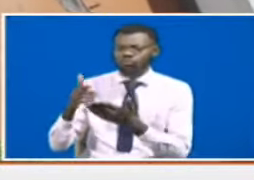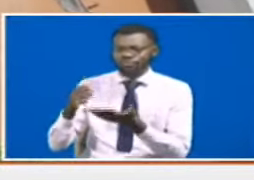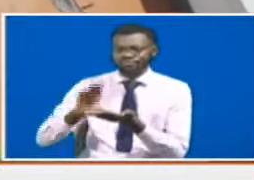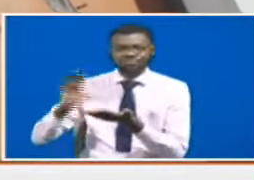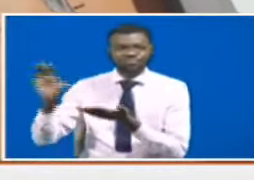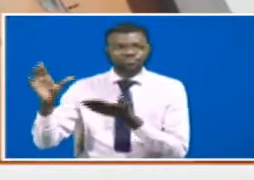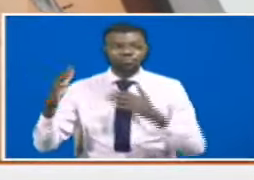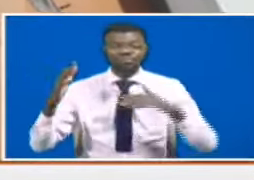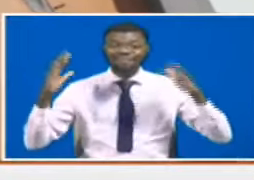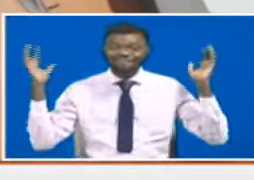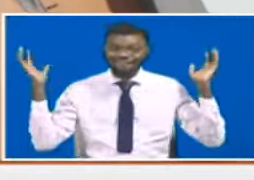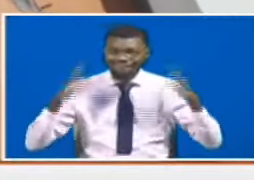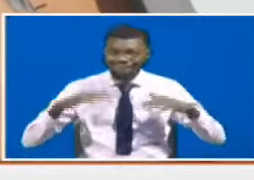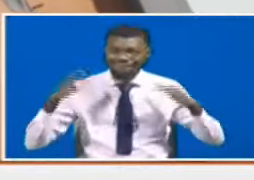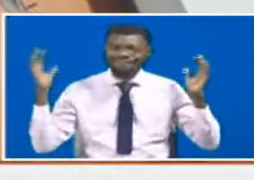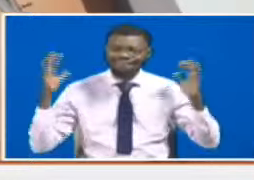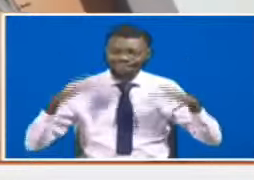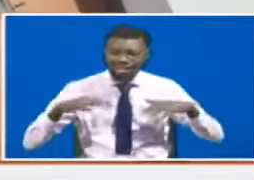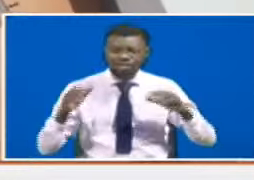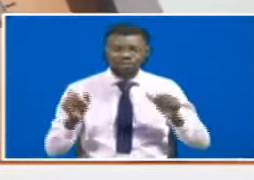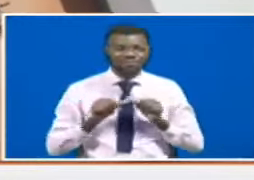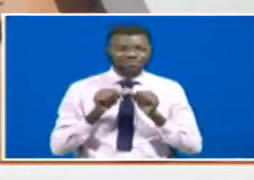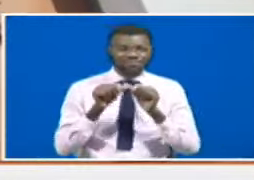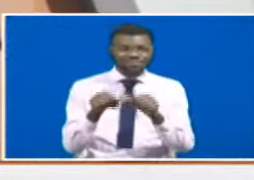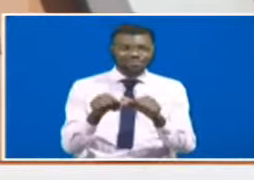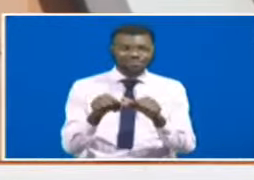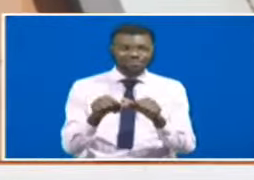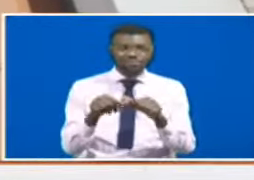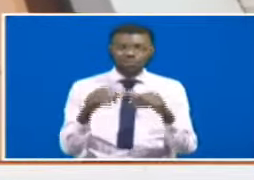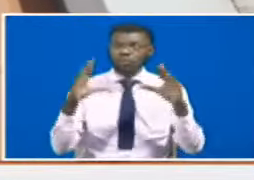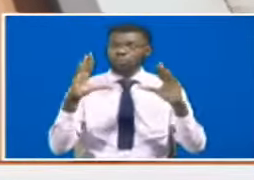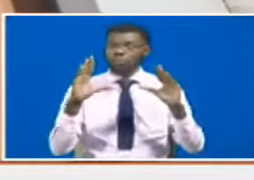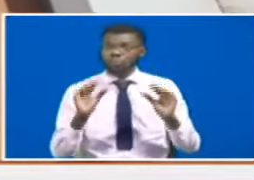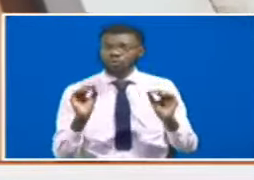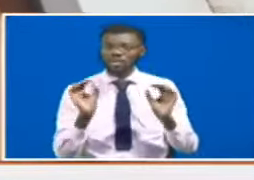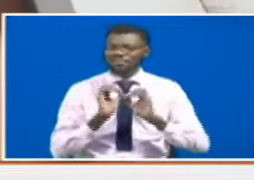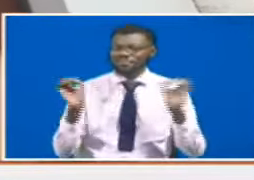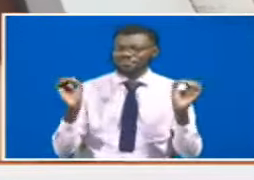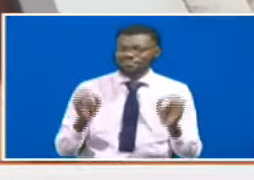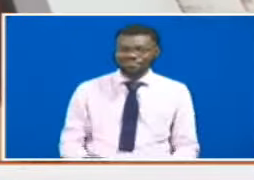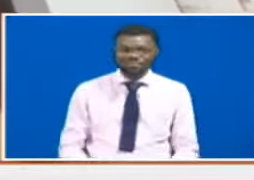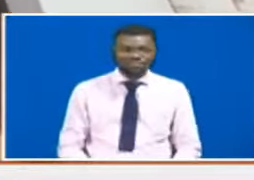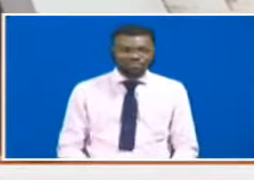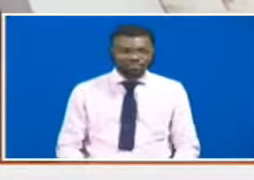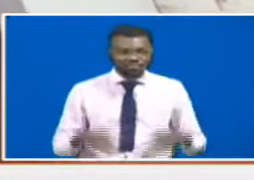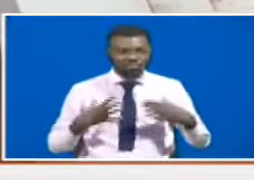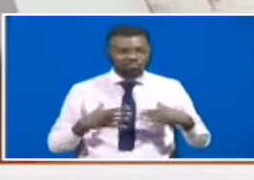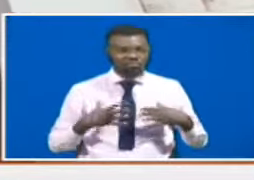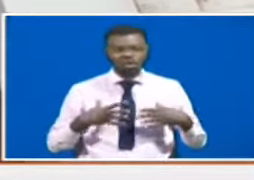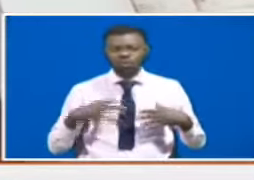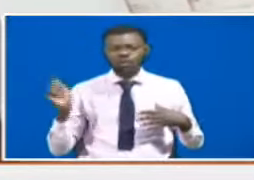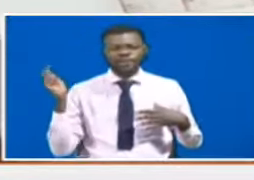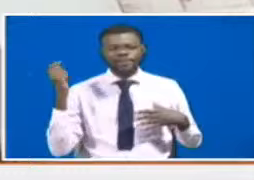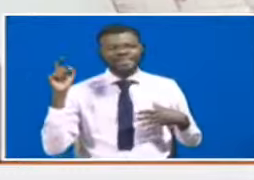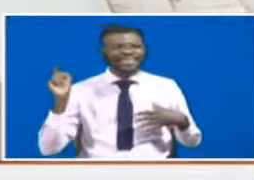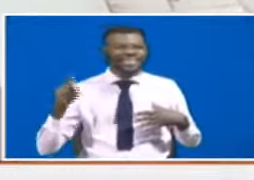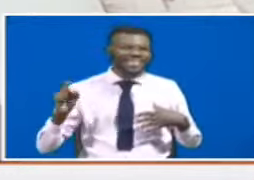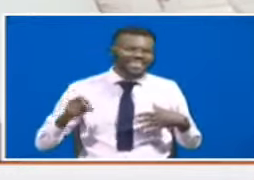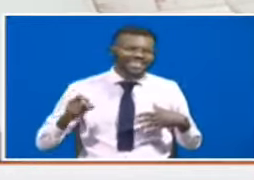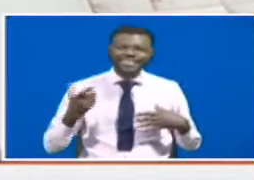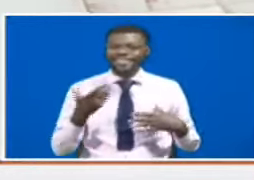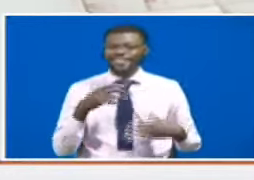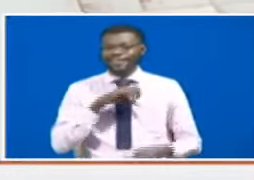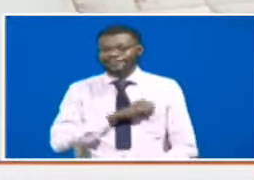kubwa inaendelea kushuhudiwa nchini ikionekana kutokoma wakati wote kwa sasa, Wakenya watalazimika kujikakamua hata